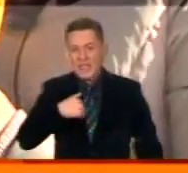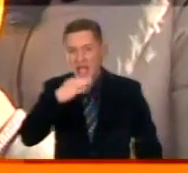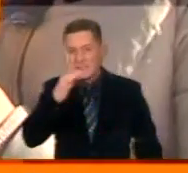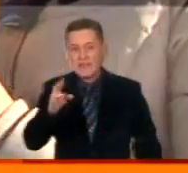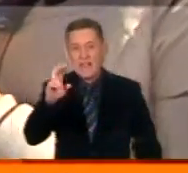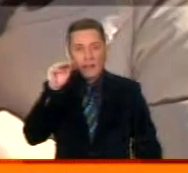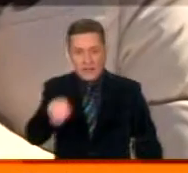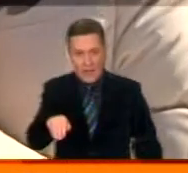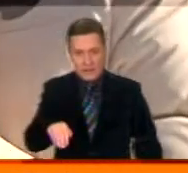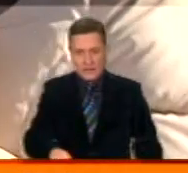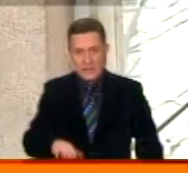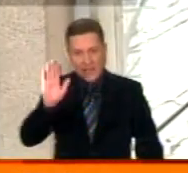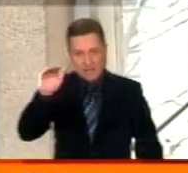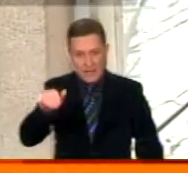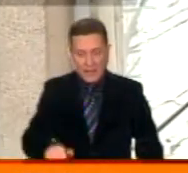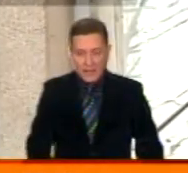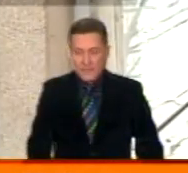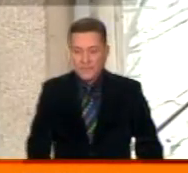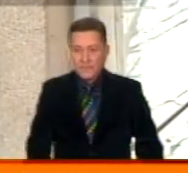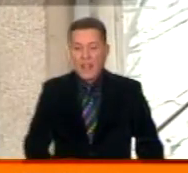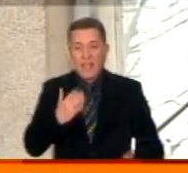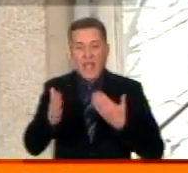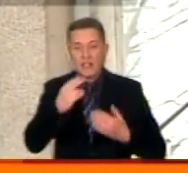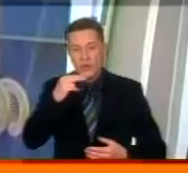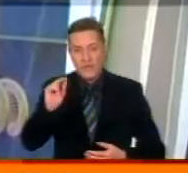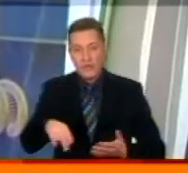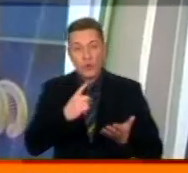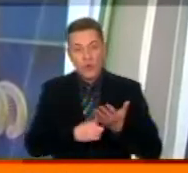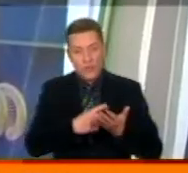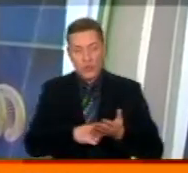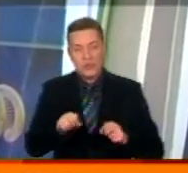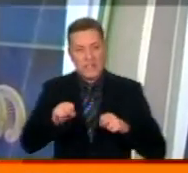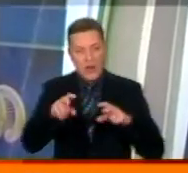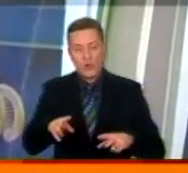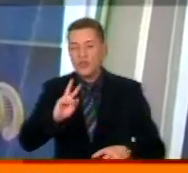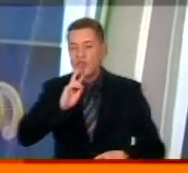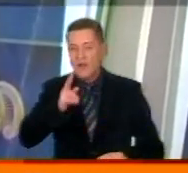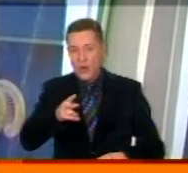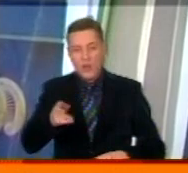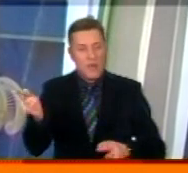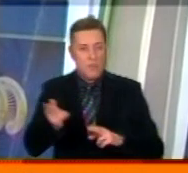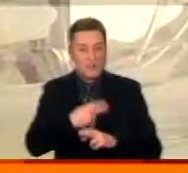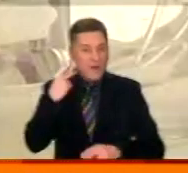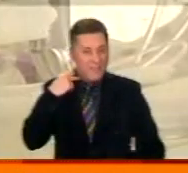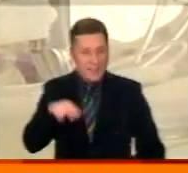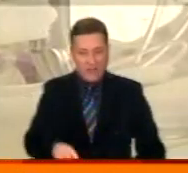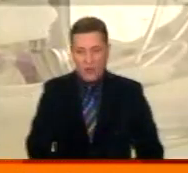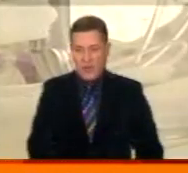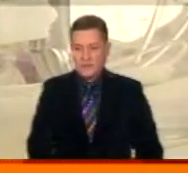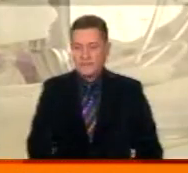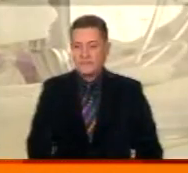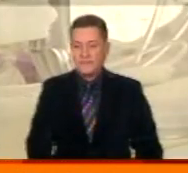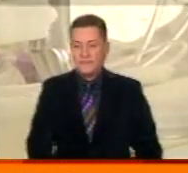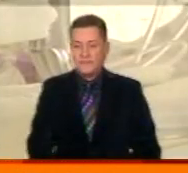что нет до свидания Як вину ликаря таки доведу ему загрожуе до двох ров поз во Ирина заика Виталий Новак програма